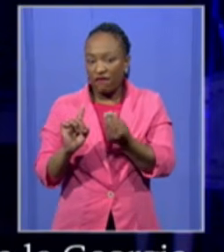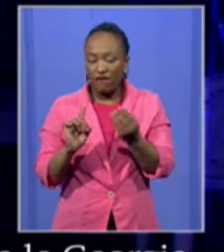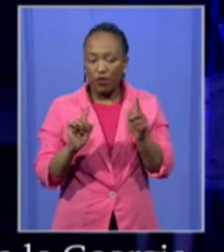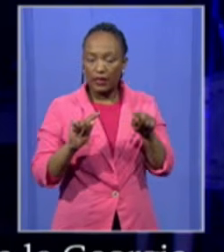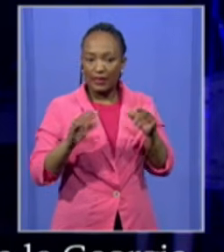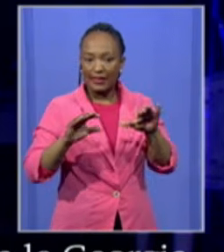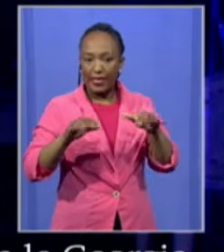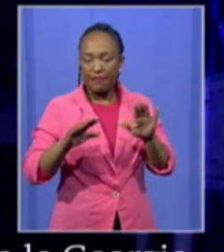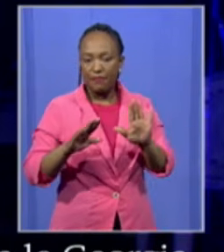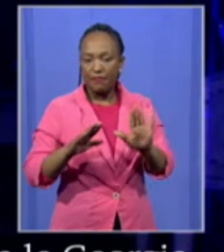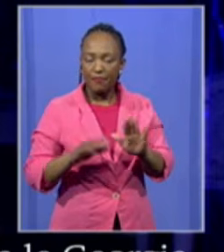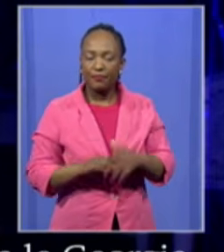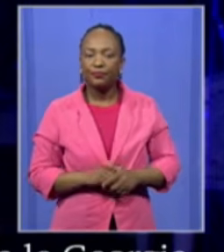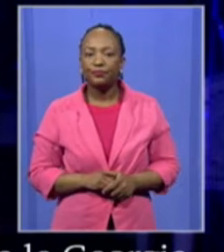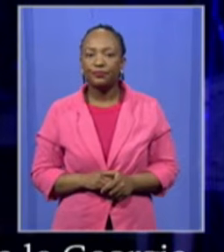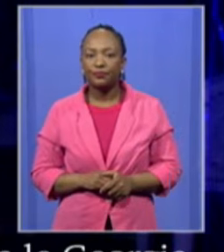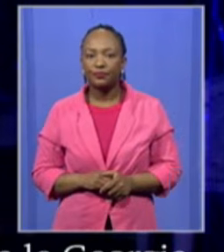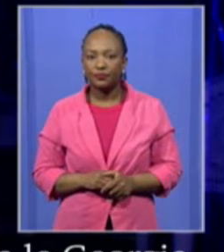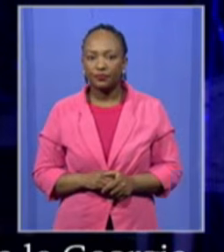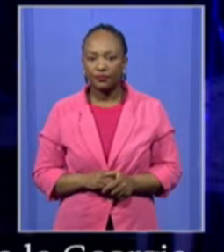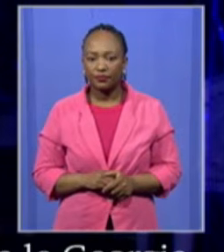sa naha.